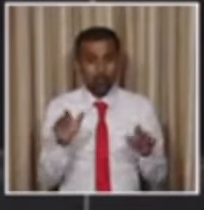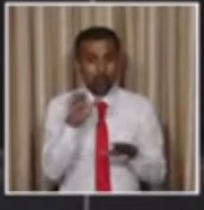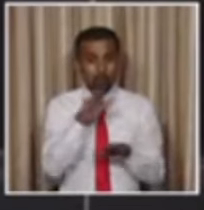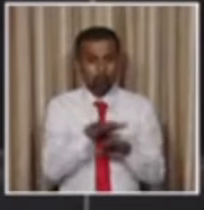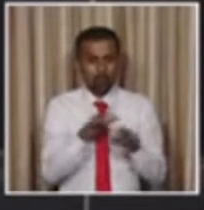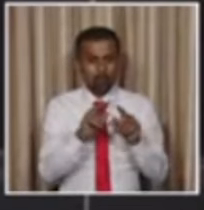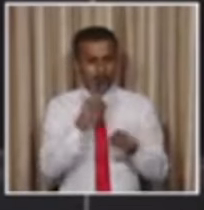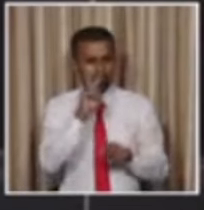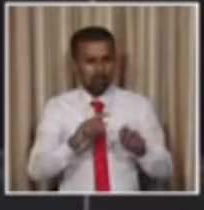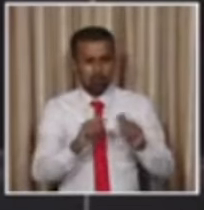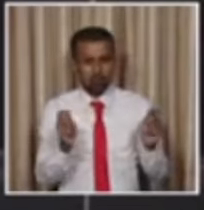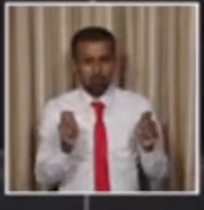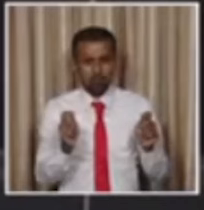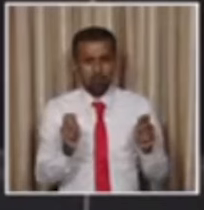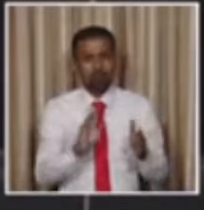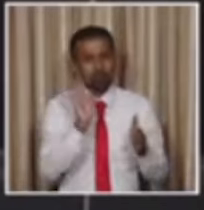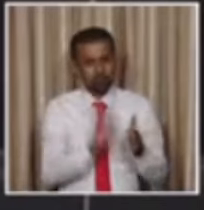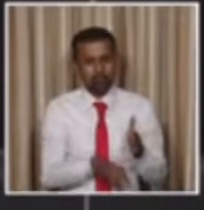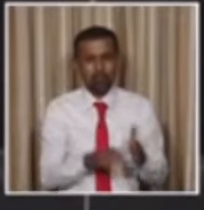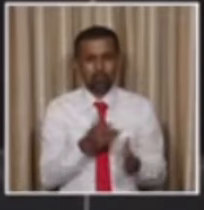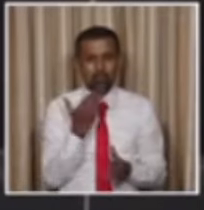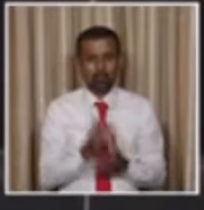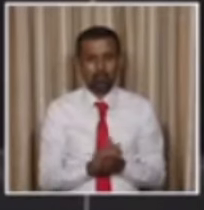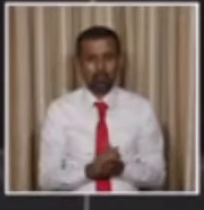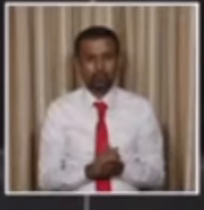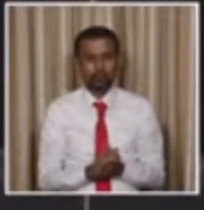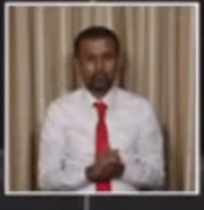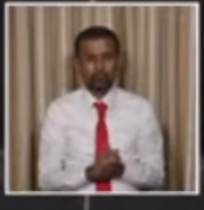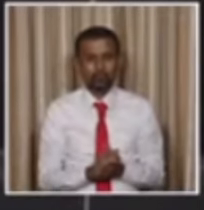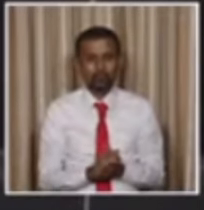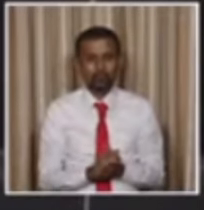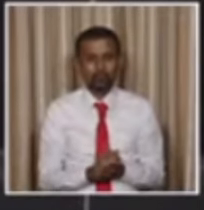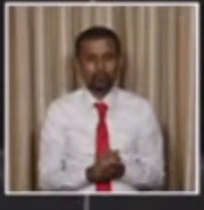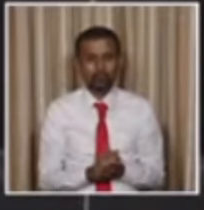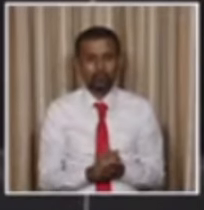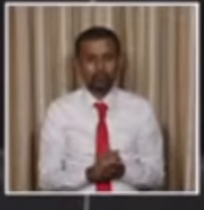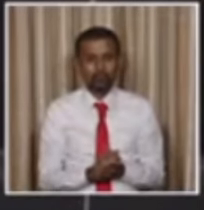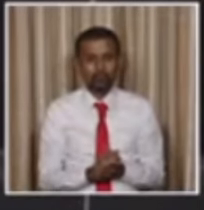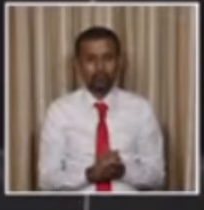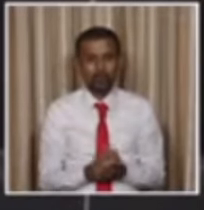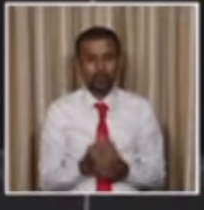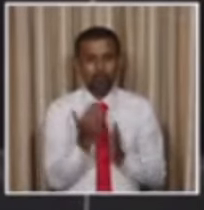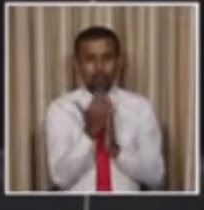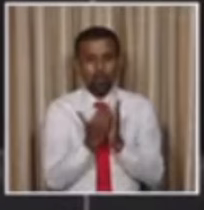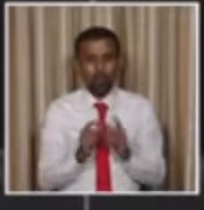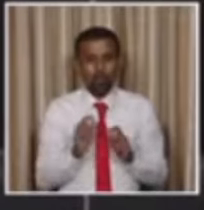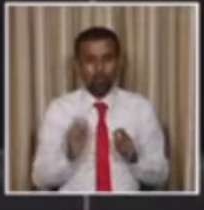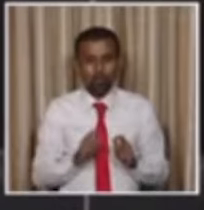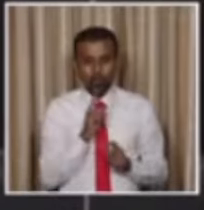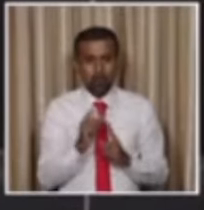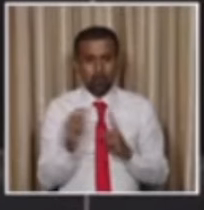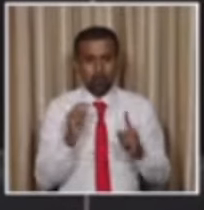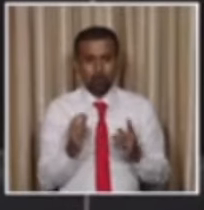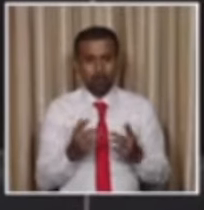මේ විශ්වාස භංග යෝජනාව ප්‍රතික්ෂේප කරන්න තිබුණා. Not in order. අපි විවස්තදායක සභාව කියන්නේ